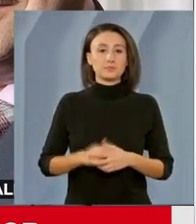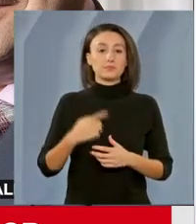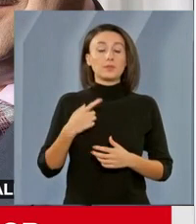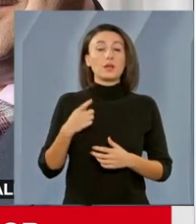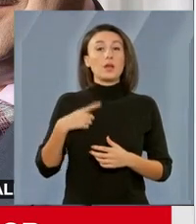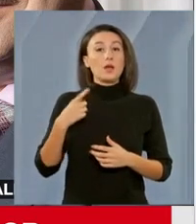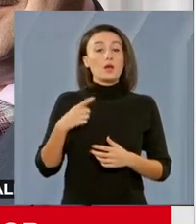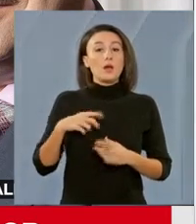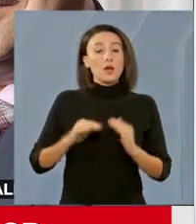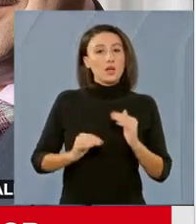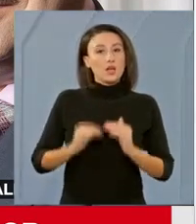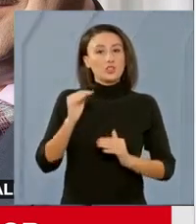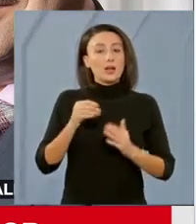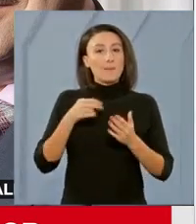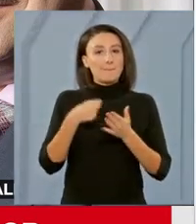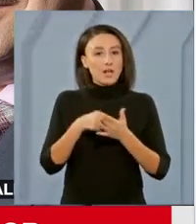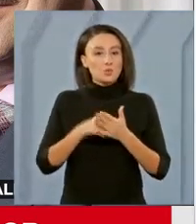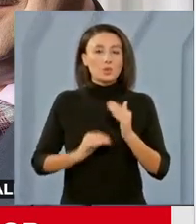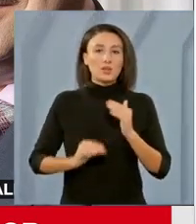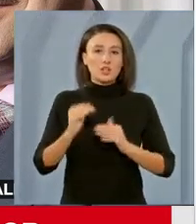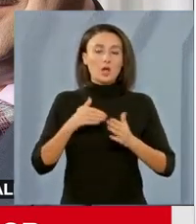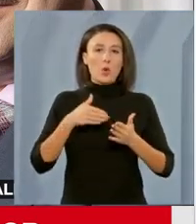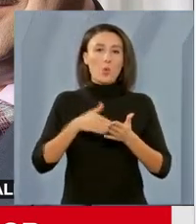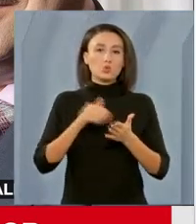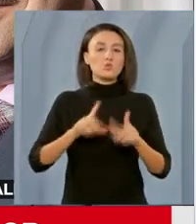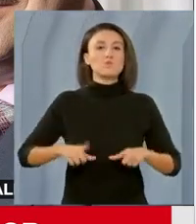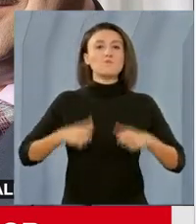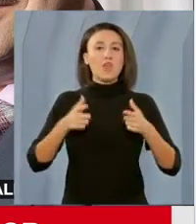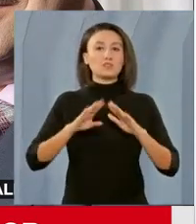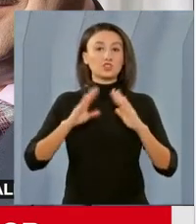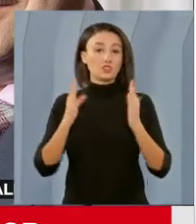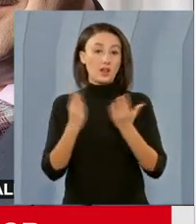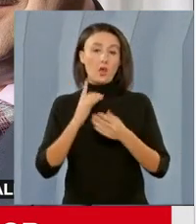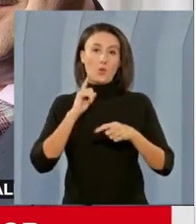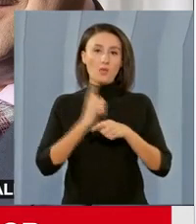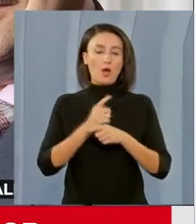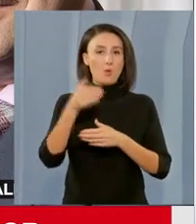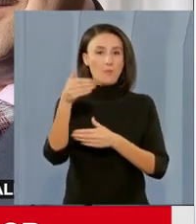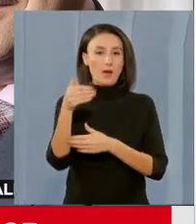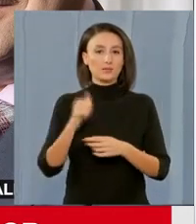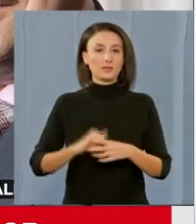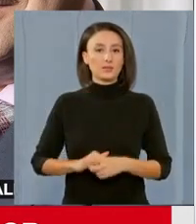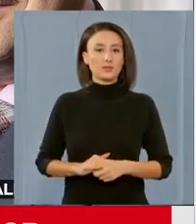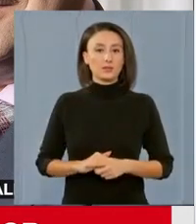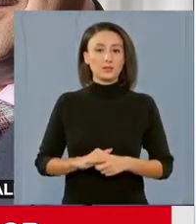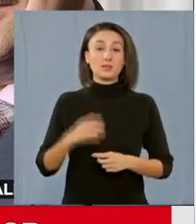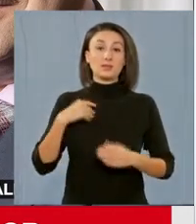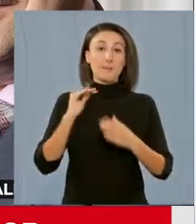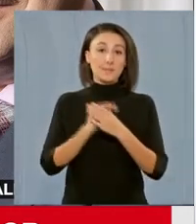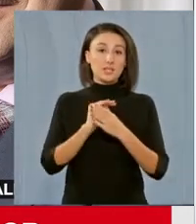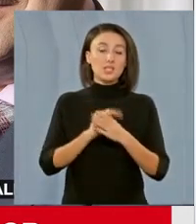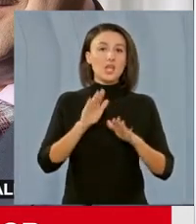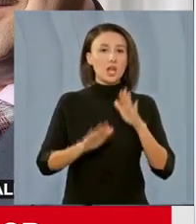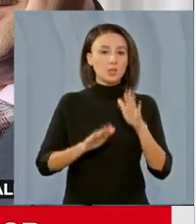care a dus la creșterea prețurilor, creșterea costului vieții în general, a obligat companiile să păstreze